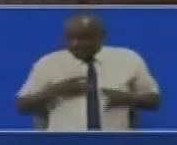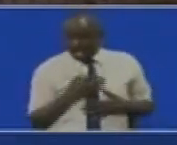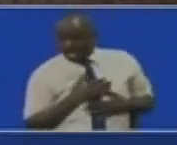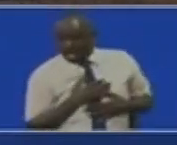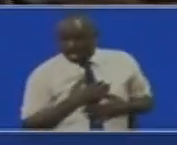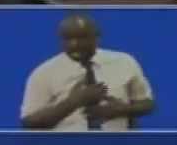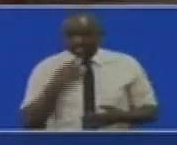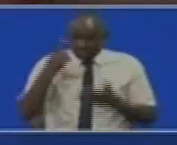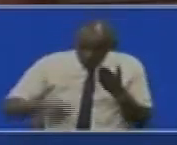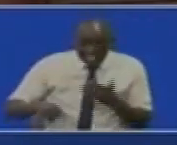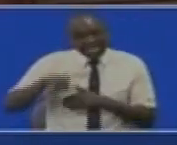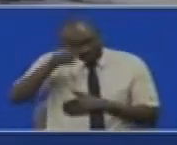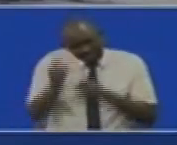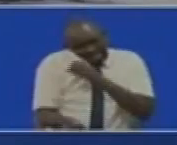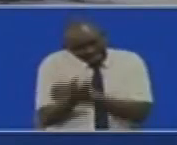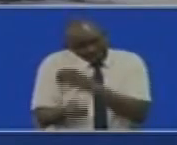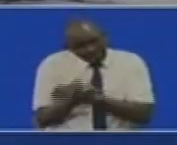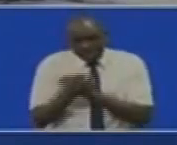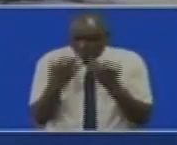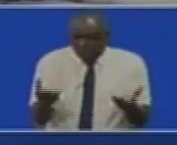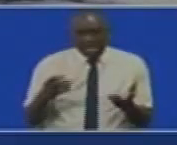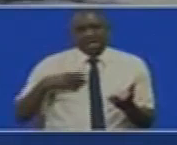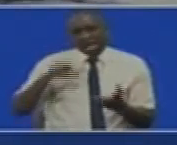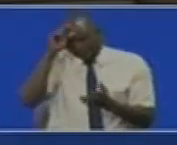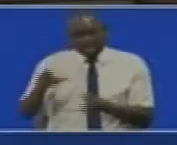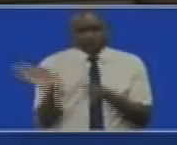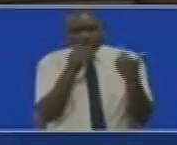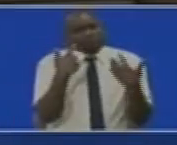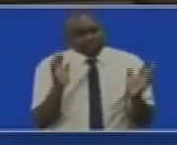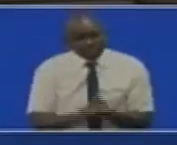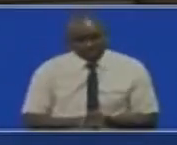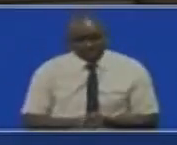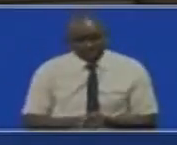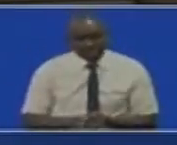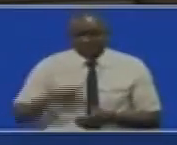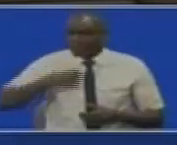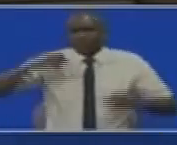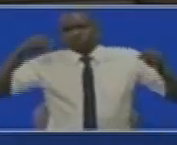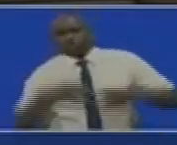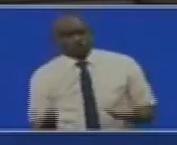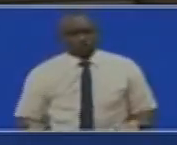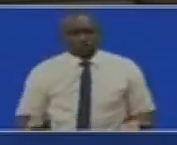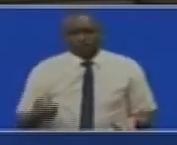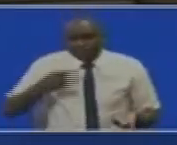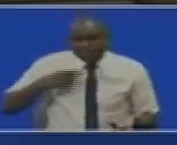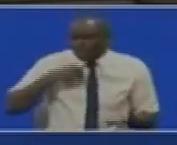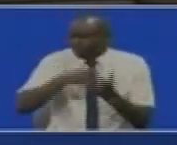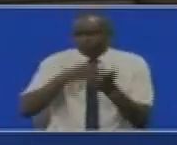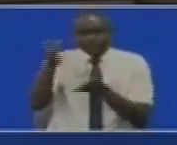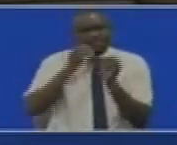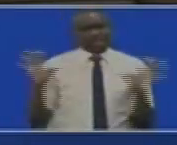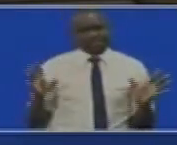mkubwa, licha ya kuwa aliwaelezea kuhusiana na kugura kwa gavana. Jambo ambalo mimi nilishangaa sana, kwa sababu mimi sihusiki na mambo